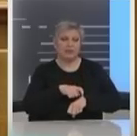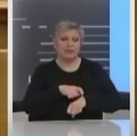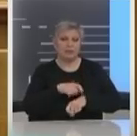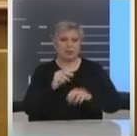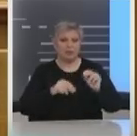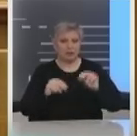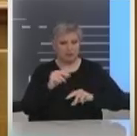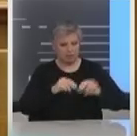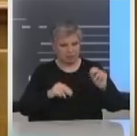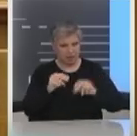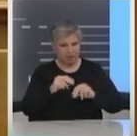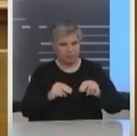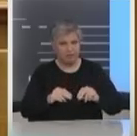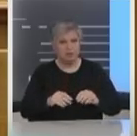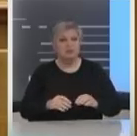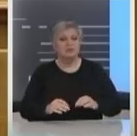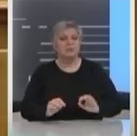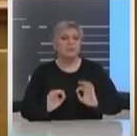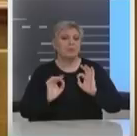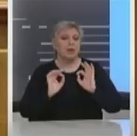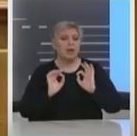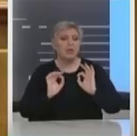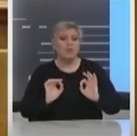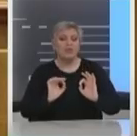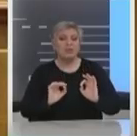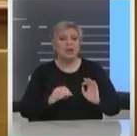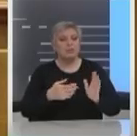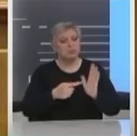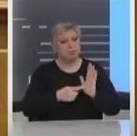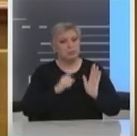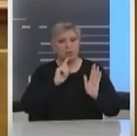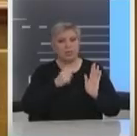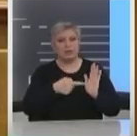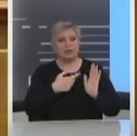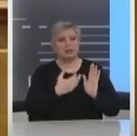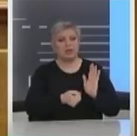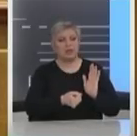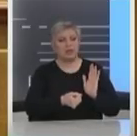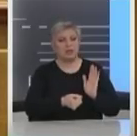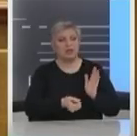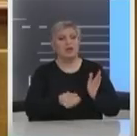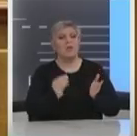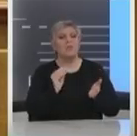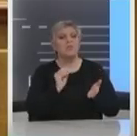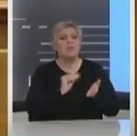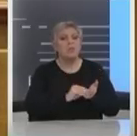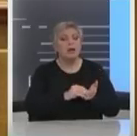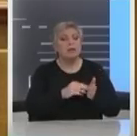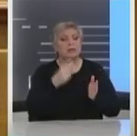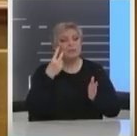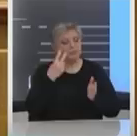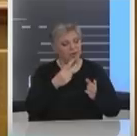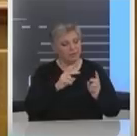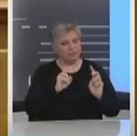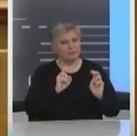θα μπορούσαν φυσικά να λείπουν διατάξεις από όπου φαίνεται ξανά το σχέδιό σας